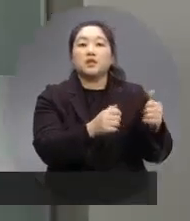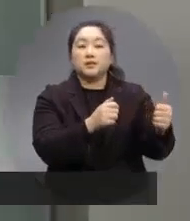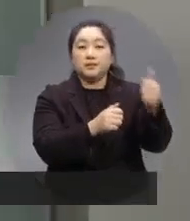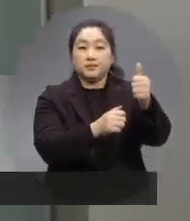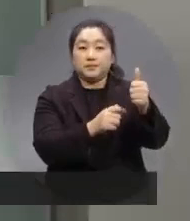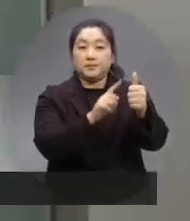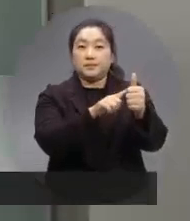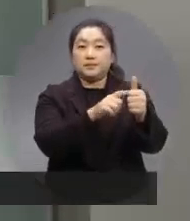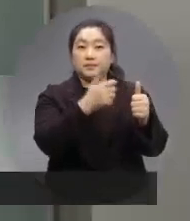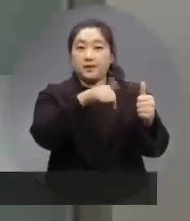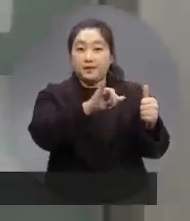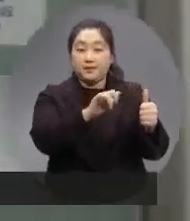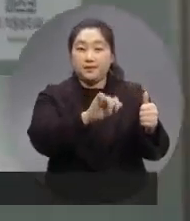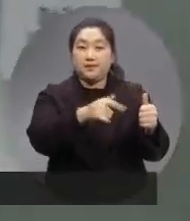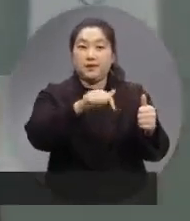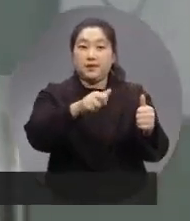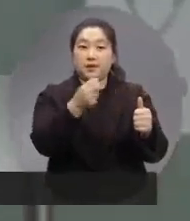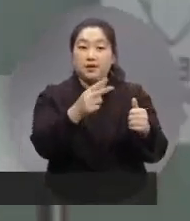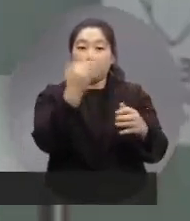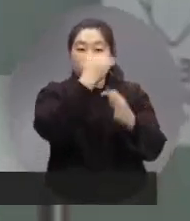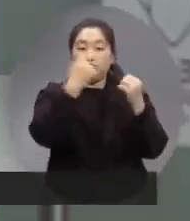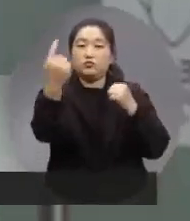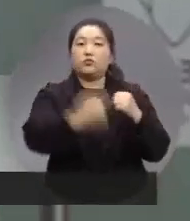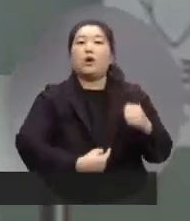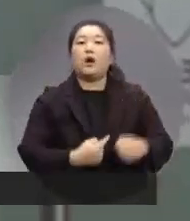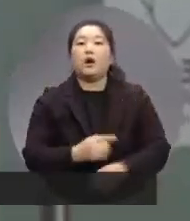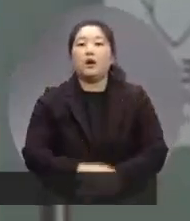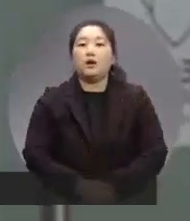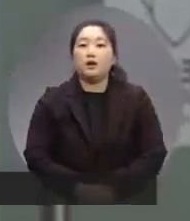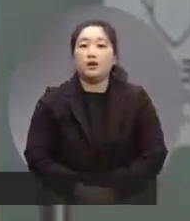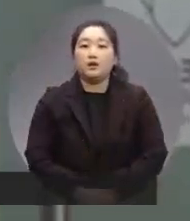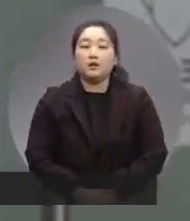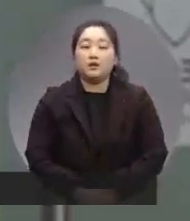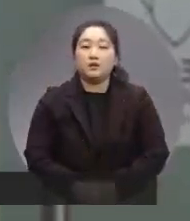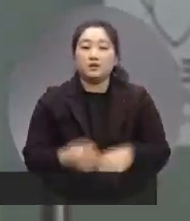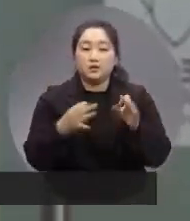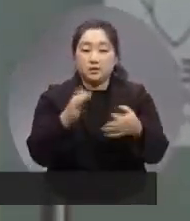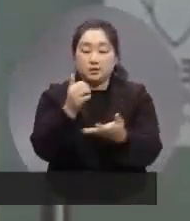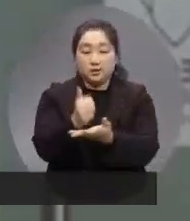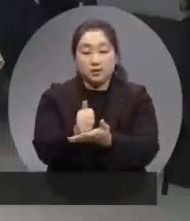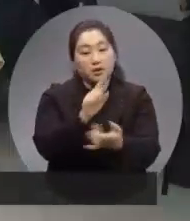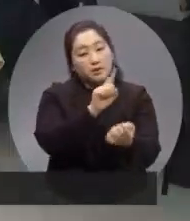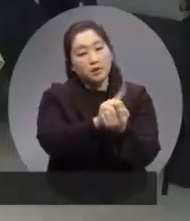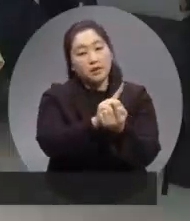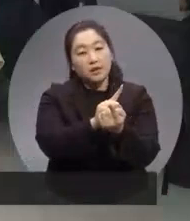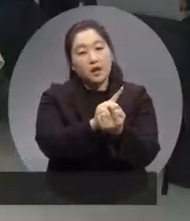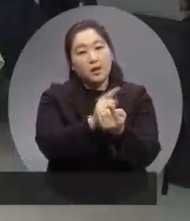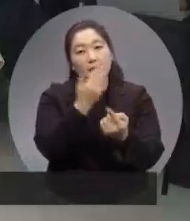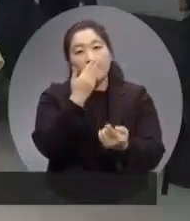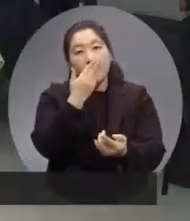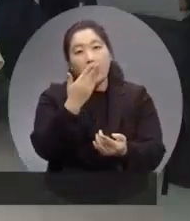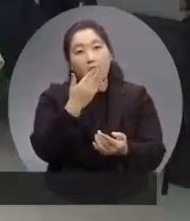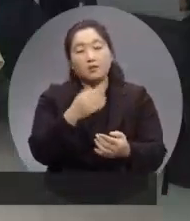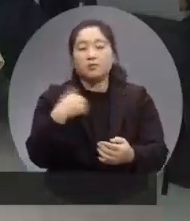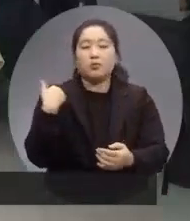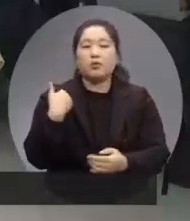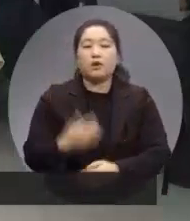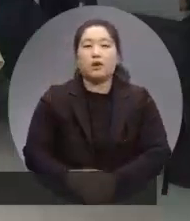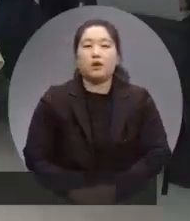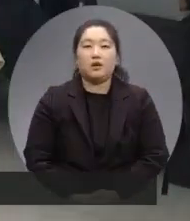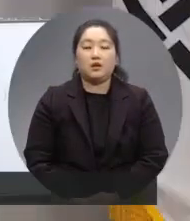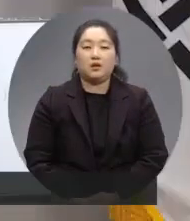친윤계 김기현 후보가 충북을 찾을 예정입니다. 김영환 지사와의 만남이 성사될지 여부에